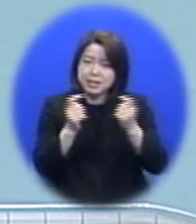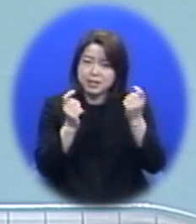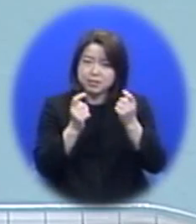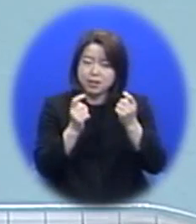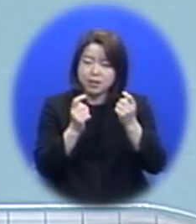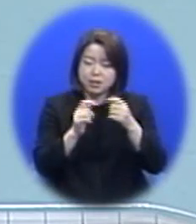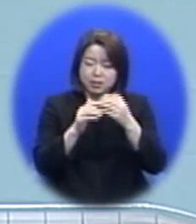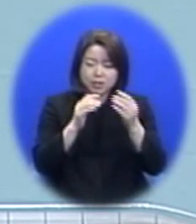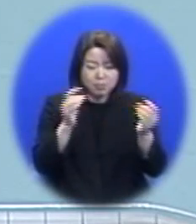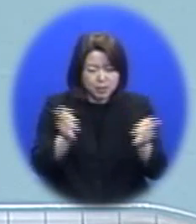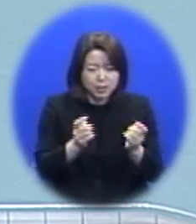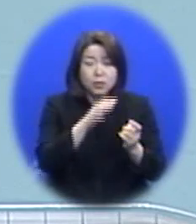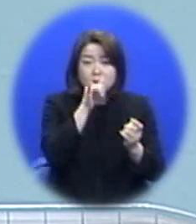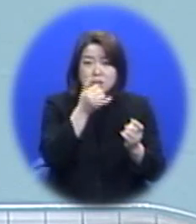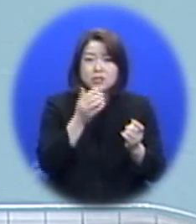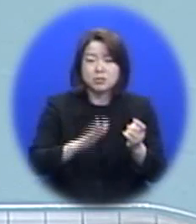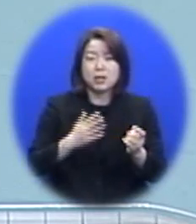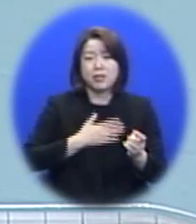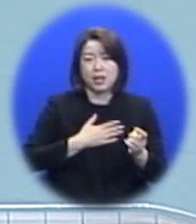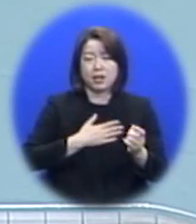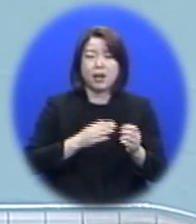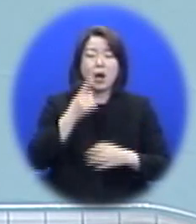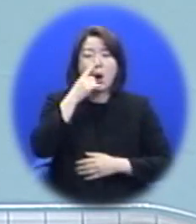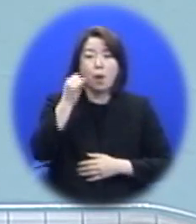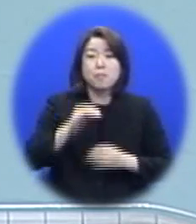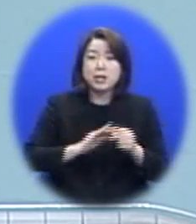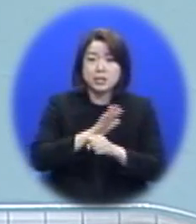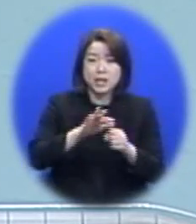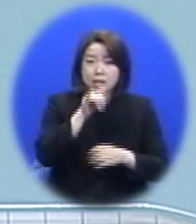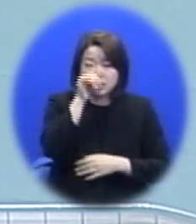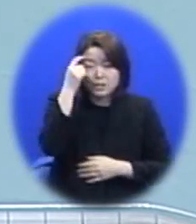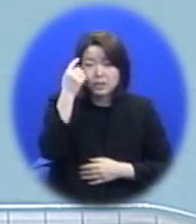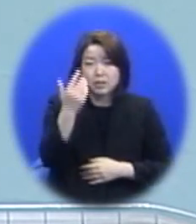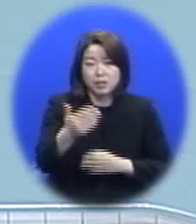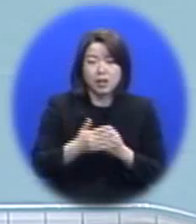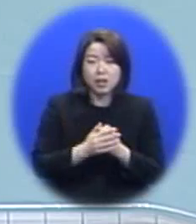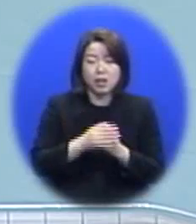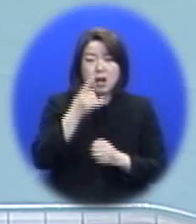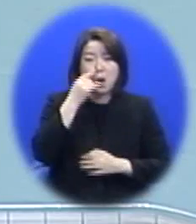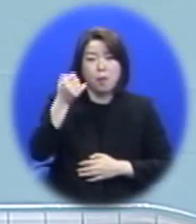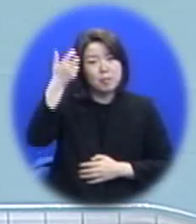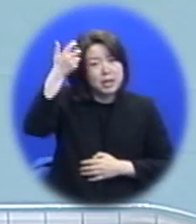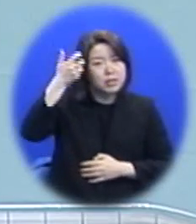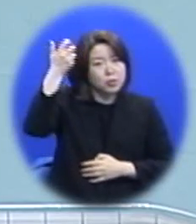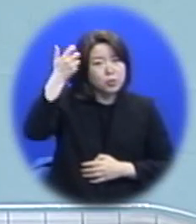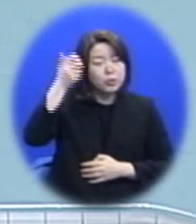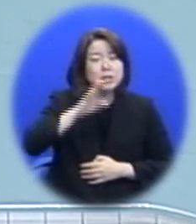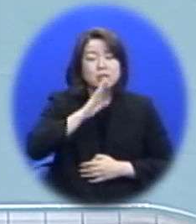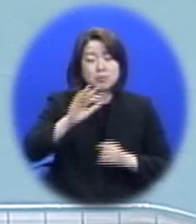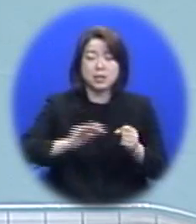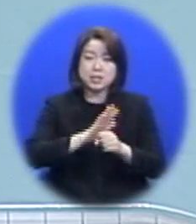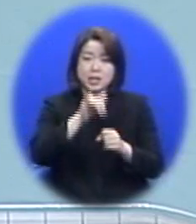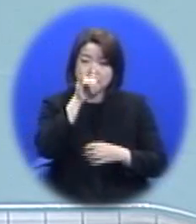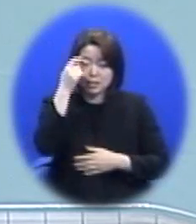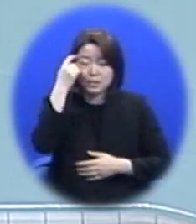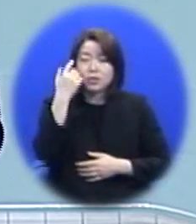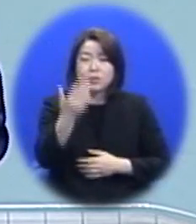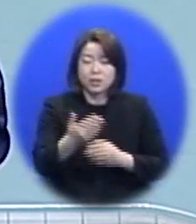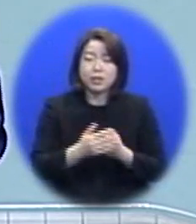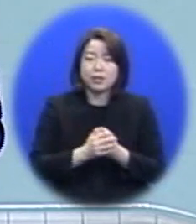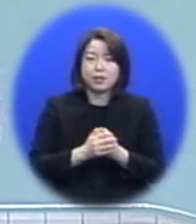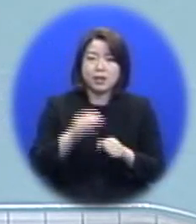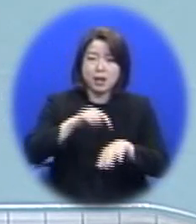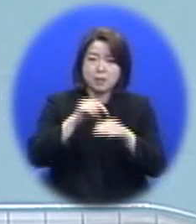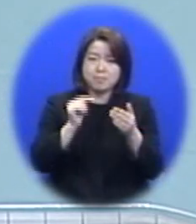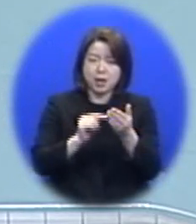사사건건 싸웠지만 내가 엄마를 사랑했나? 엄마의 영혼을 정말 사랑했나? 그리고는 그가